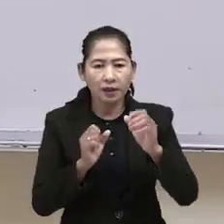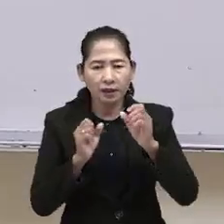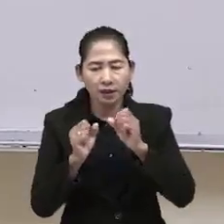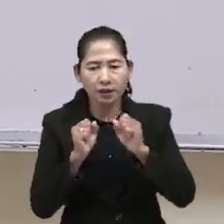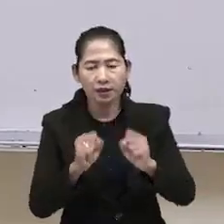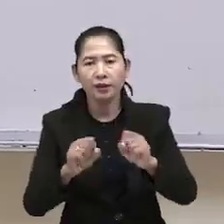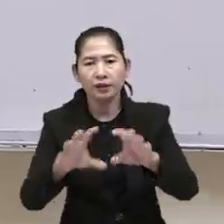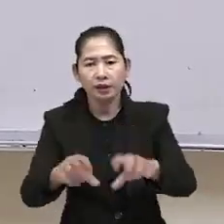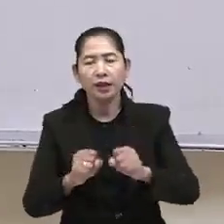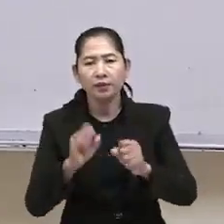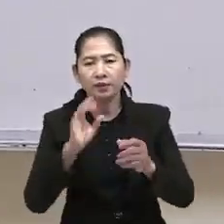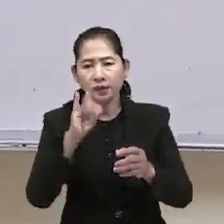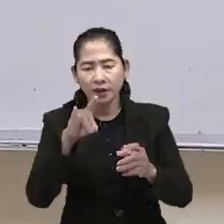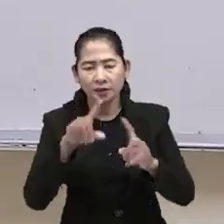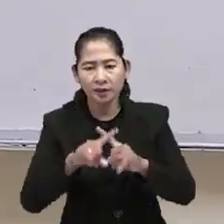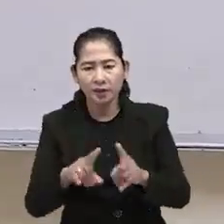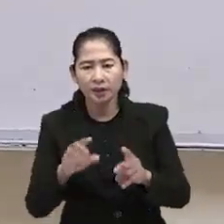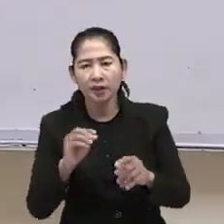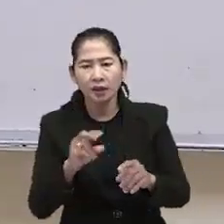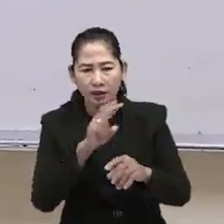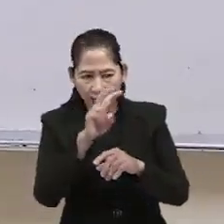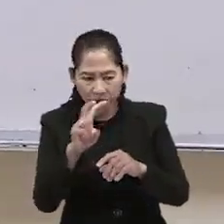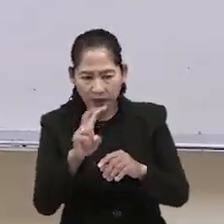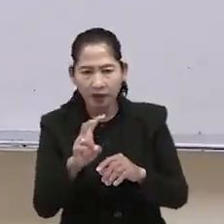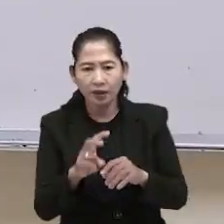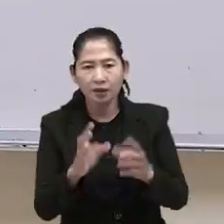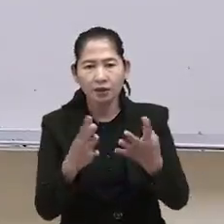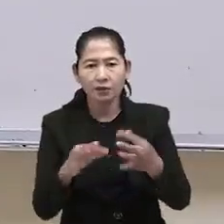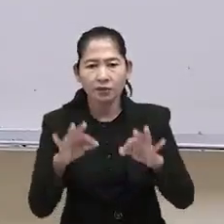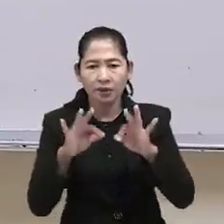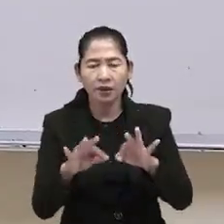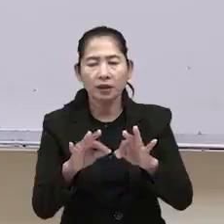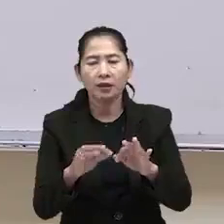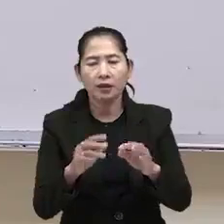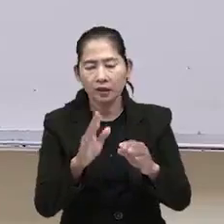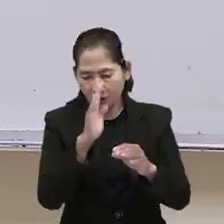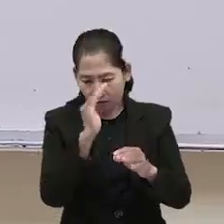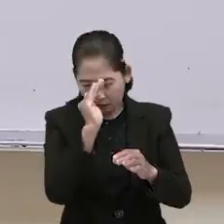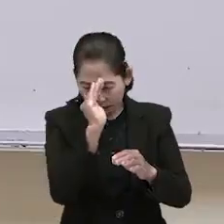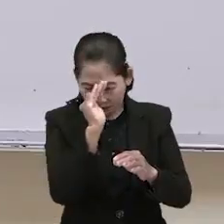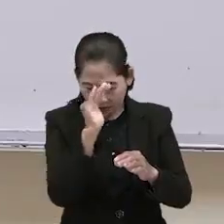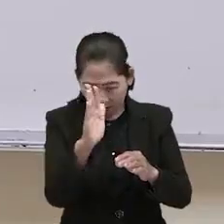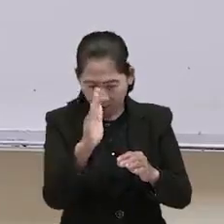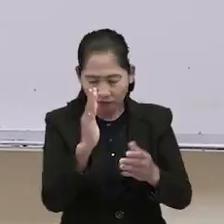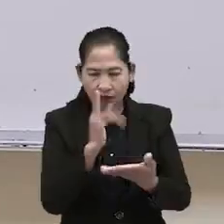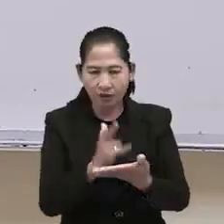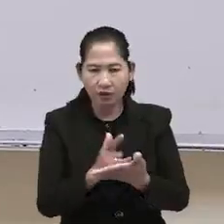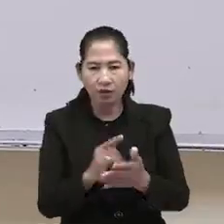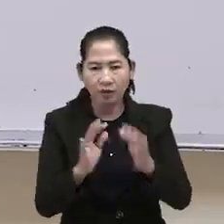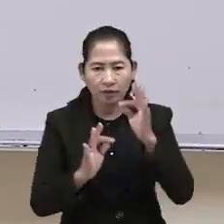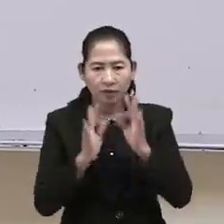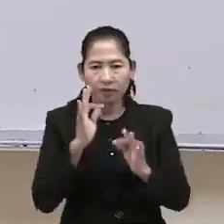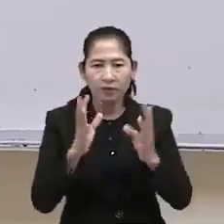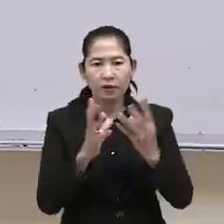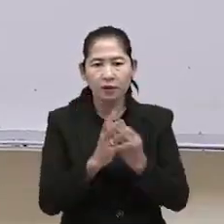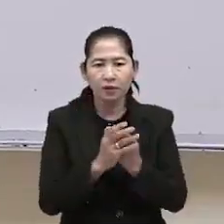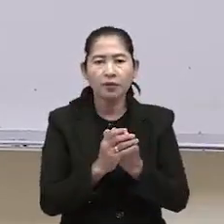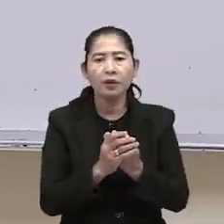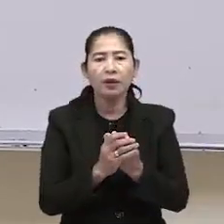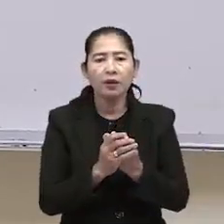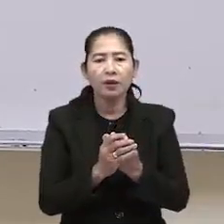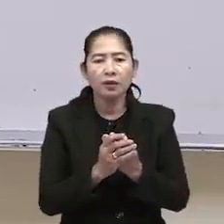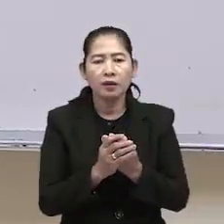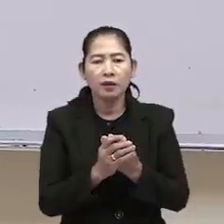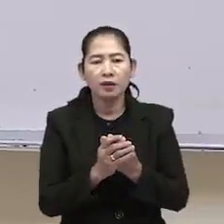ផ្សេងជាឆ្មាំដ៏សំខាន់តំណាងភាពស្មោះត្រង់ចា3សេចក្តីបញ្ចប់គឺមានការវាតម្លៃសរុបចាសសរុបសេចក្តីម